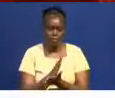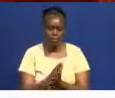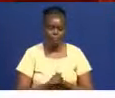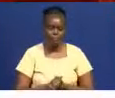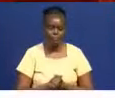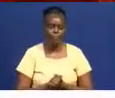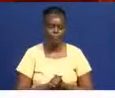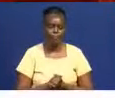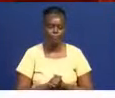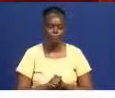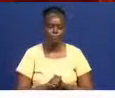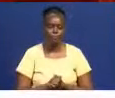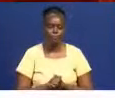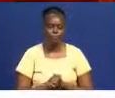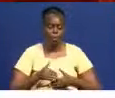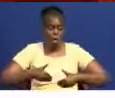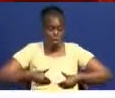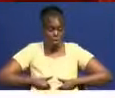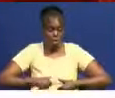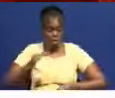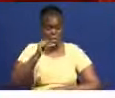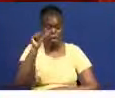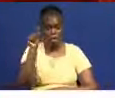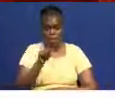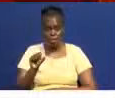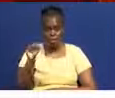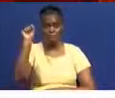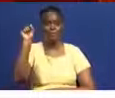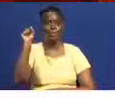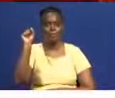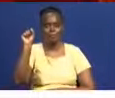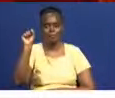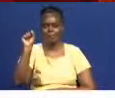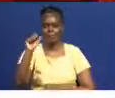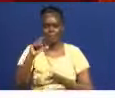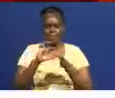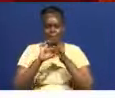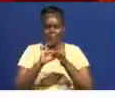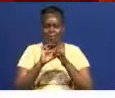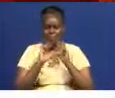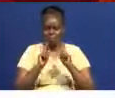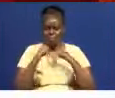Speaker, hawa vijana wa Gen Z hawana ukabila,